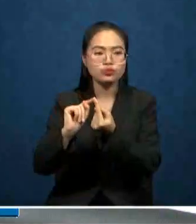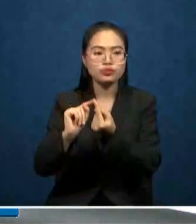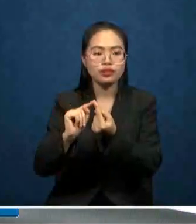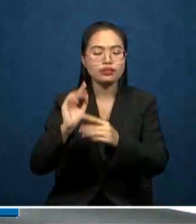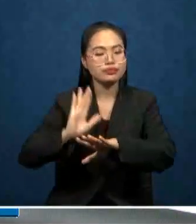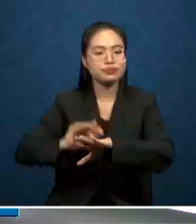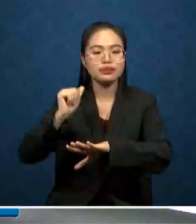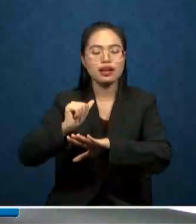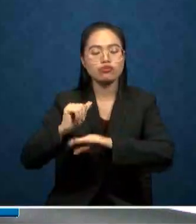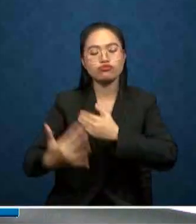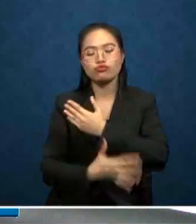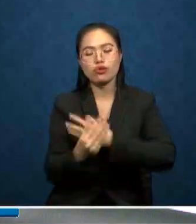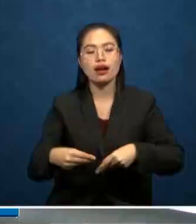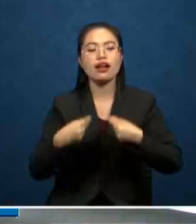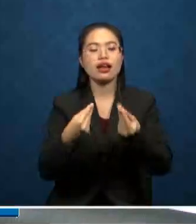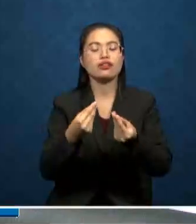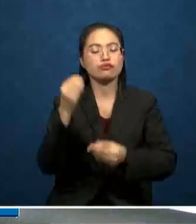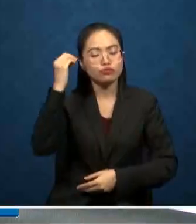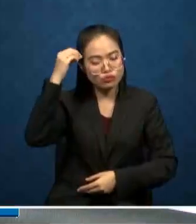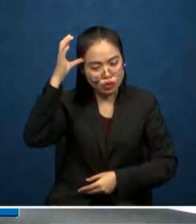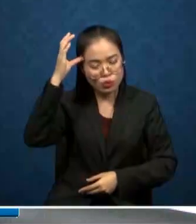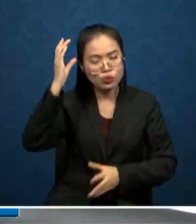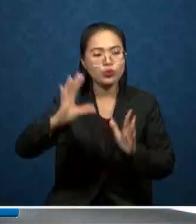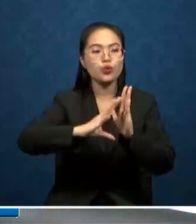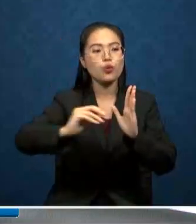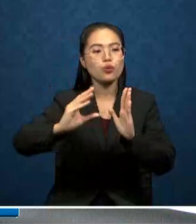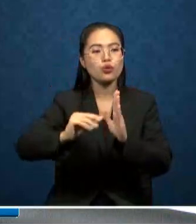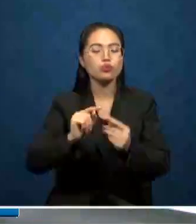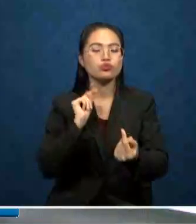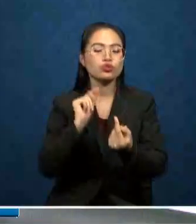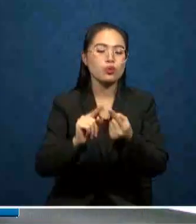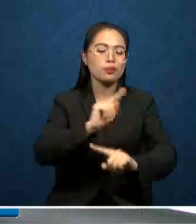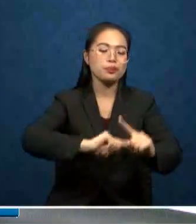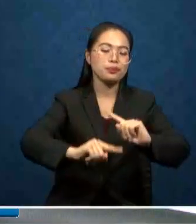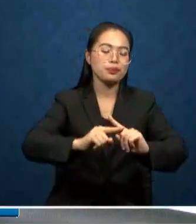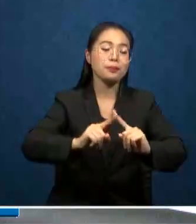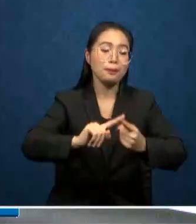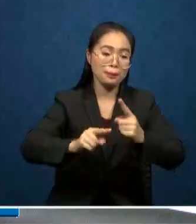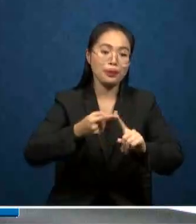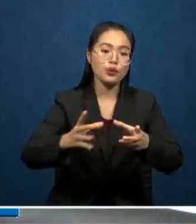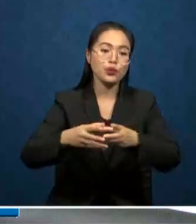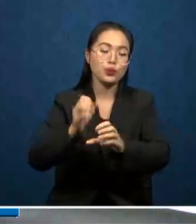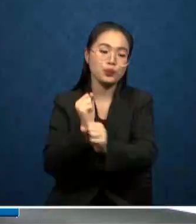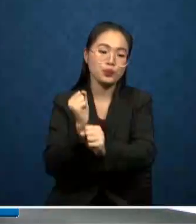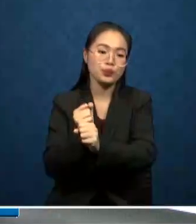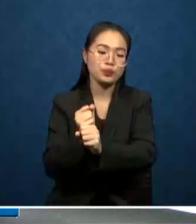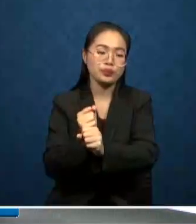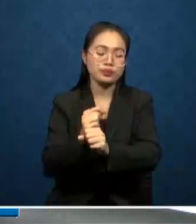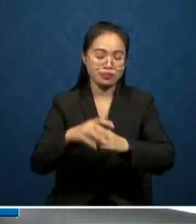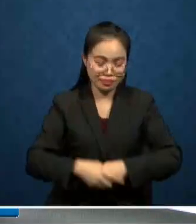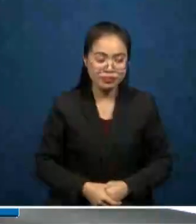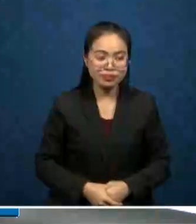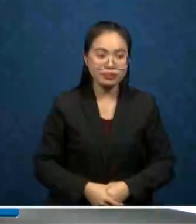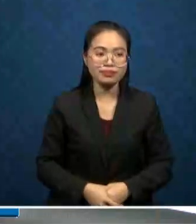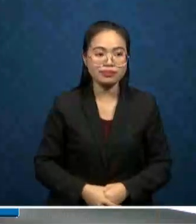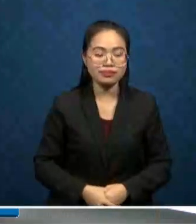ชำนาญและเปิดโอกาสให้ได้ถ่ายทอดความรู้ทักษะไปยังเพื่อนร่วมงานด้วยในประเด็นอื่นๆ